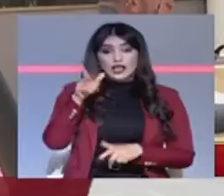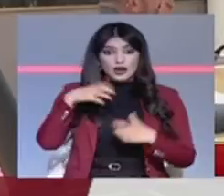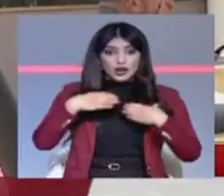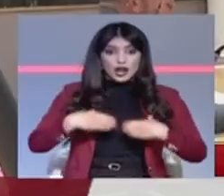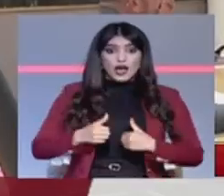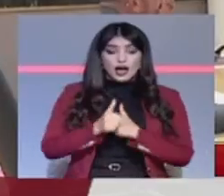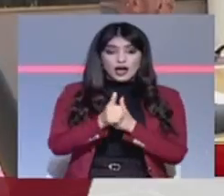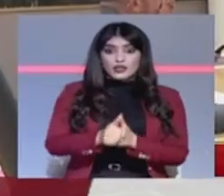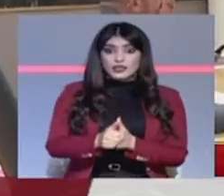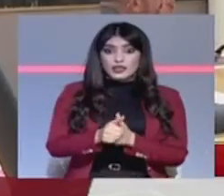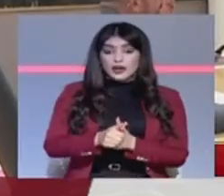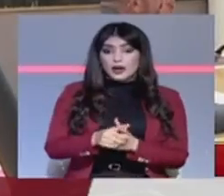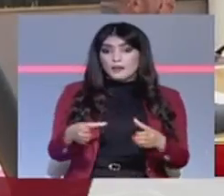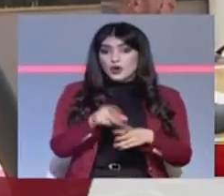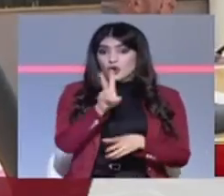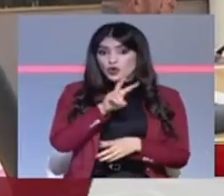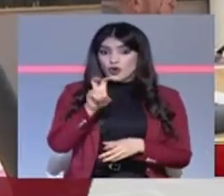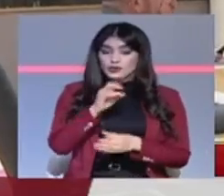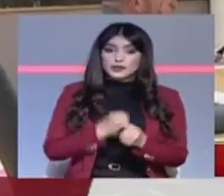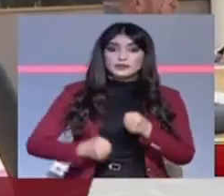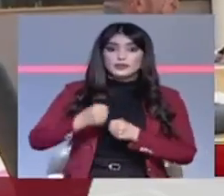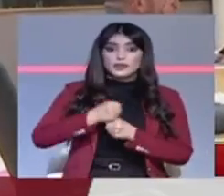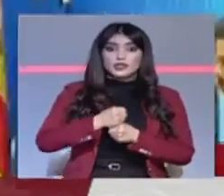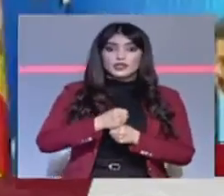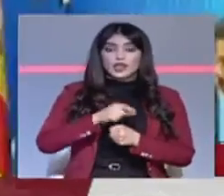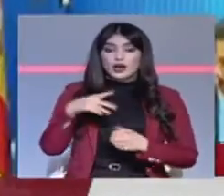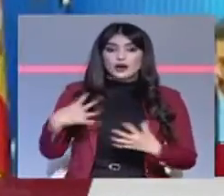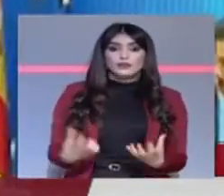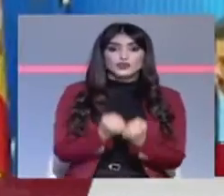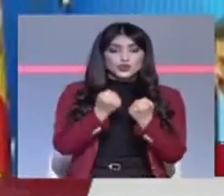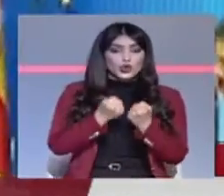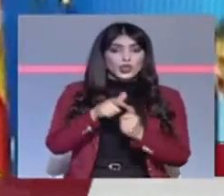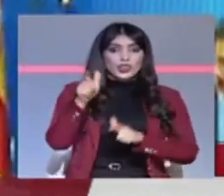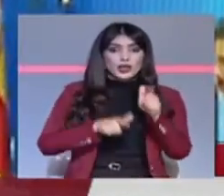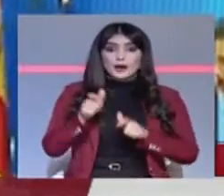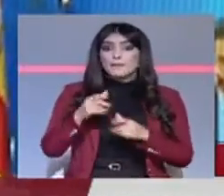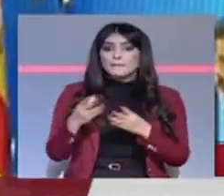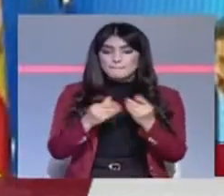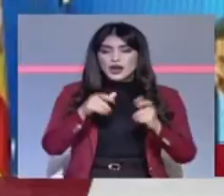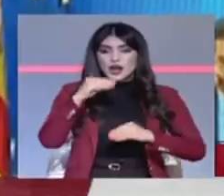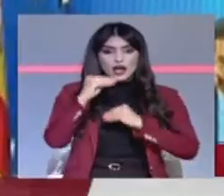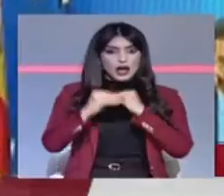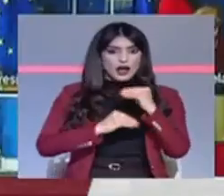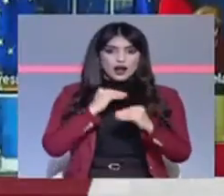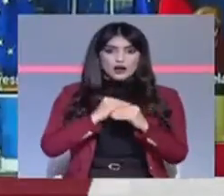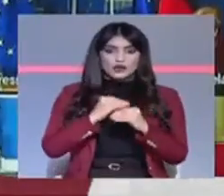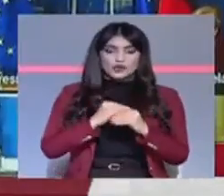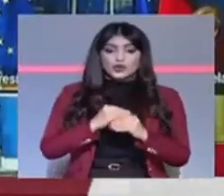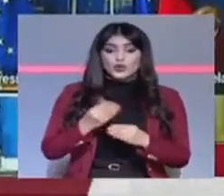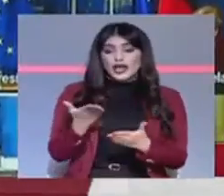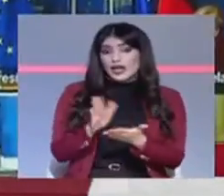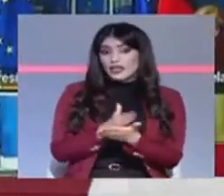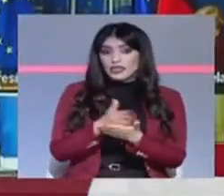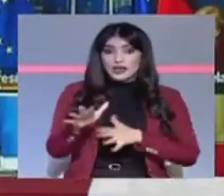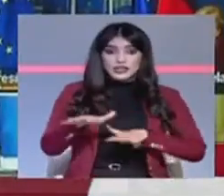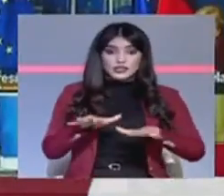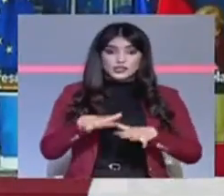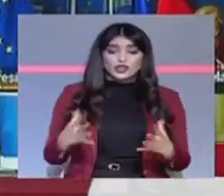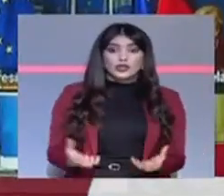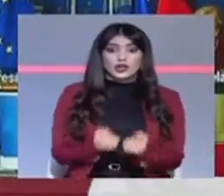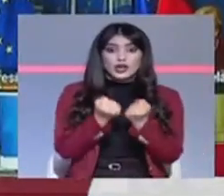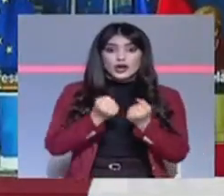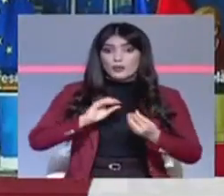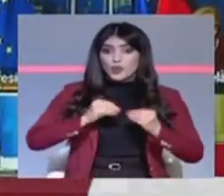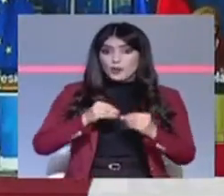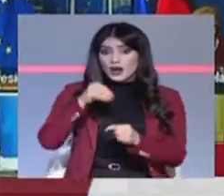قاده مجموعه العشرين بالاستثمار فيه سينقذ ارواح ملايين البشر ويوفر استراتيجيه للخروج من هذه الازمه